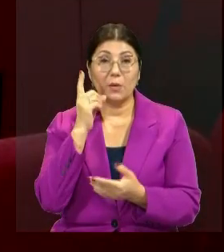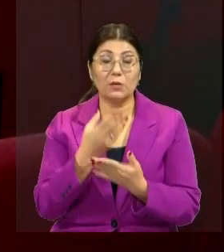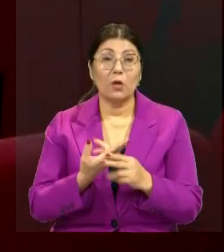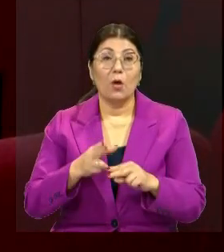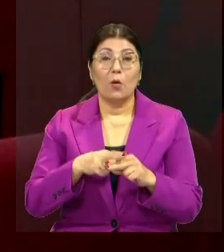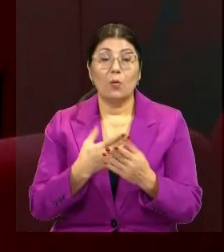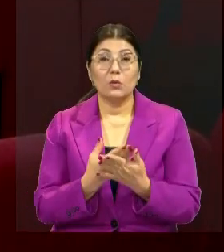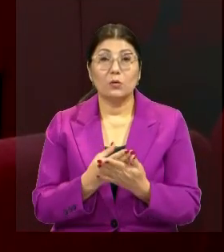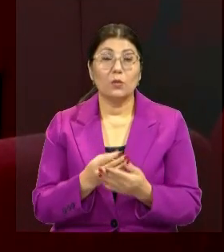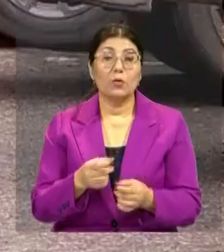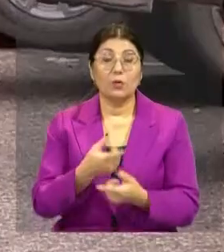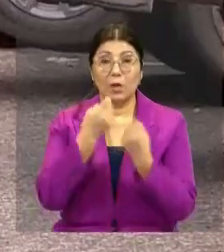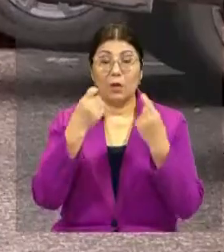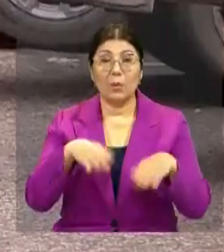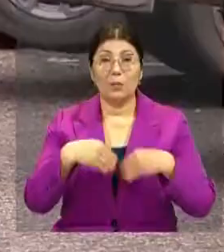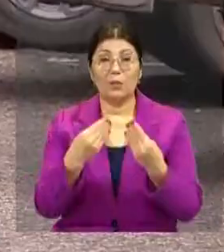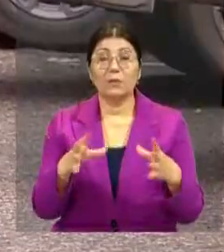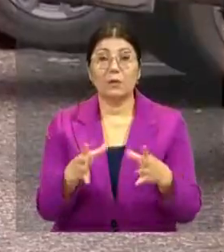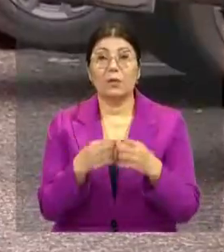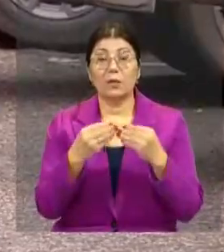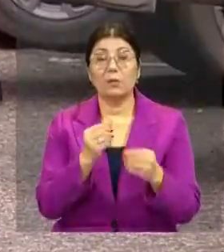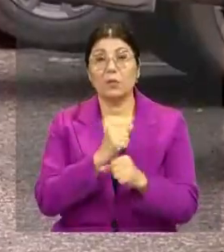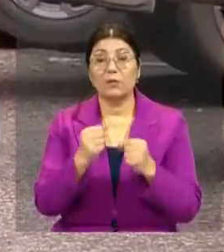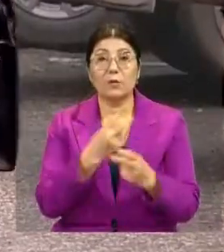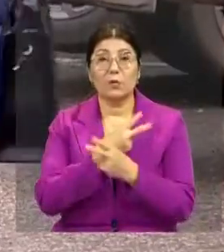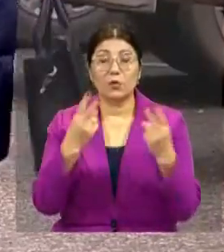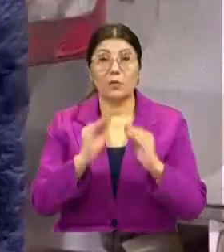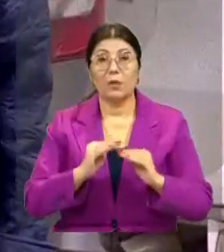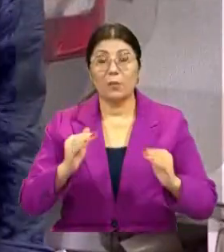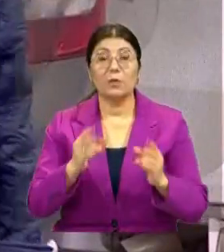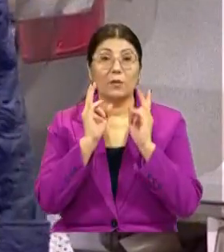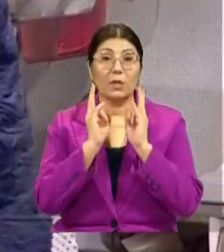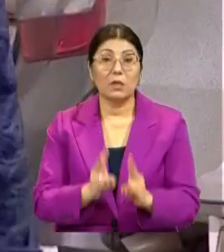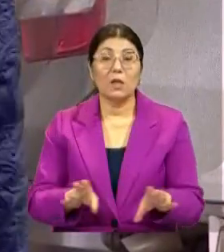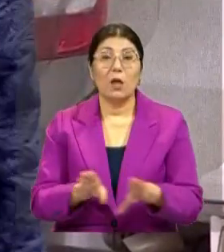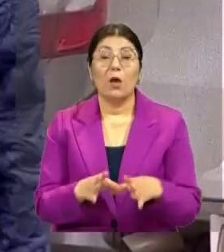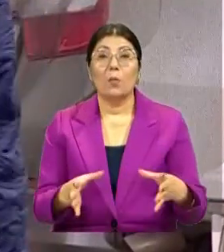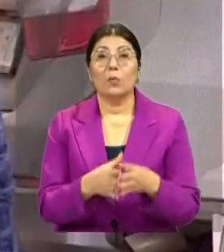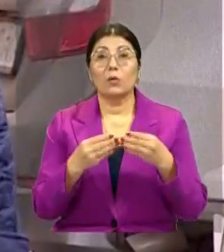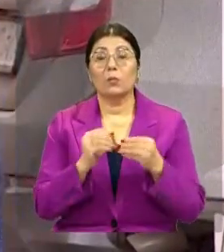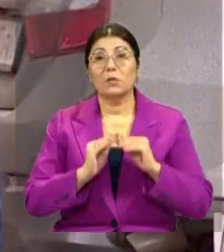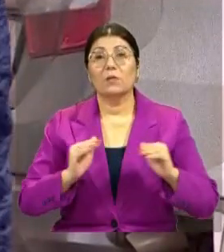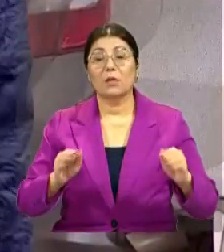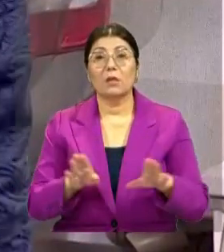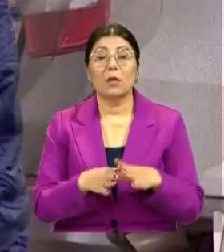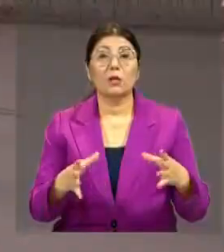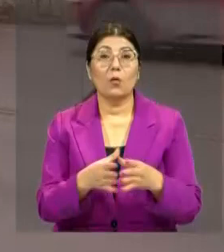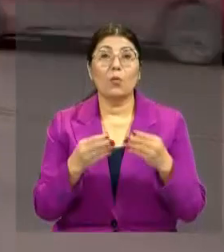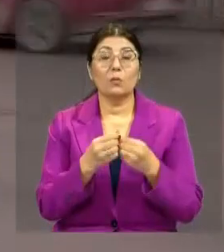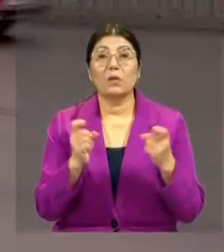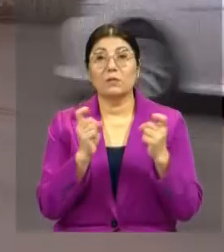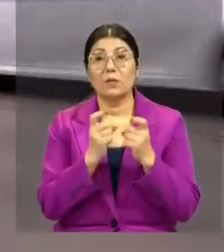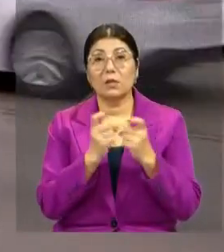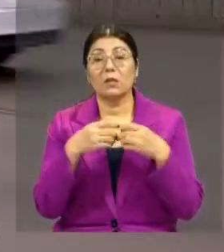жөнінде кеңірек ақпарат бердік. Тұрмыстық зорлық-зомбылықты көріп өсу болашақ ұрпаққа қауіп төндіреді. Мұндай отбасындағы балалар бұл әрекетті отбасылық дау